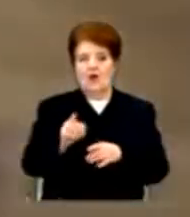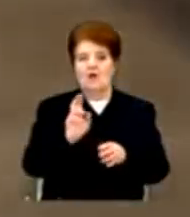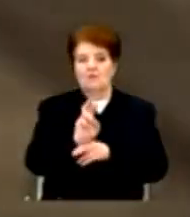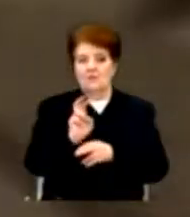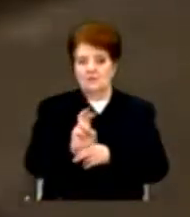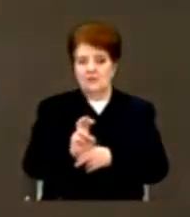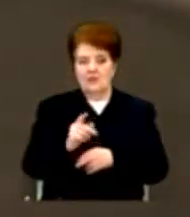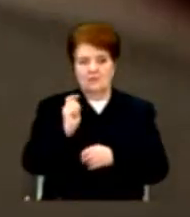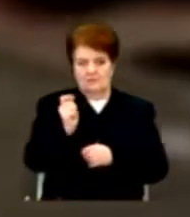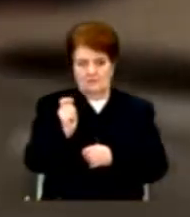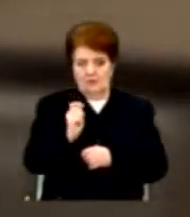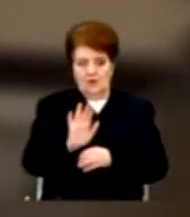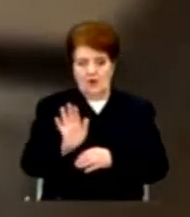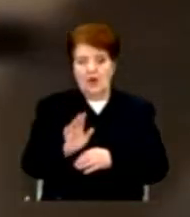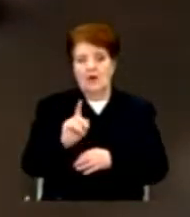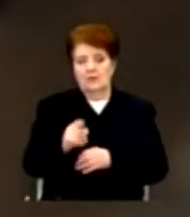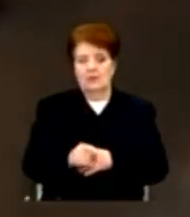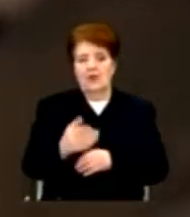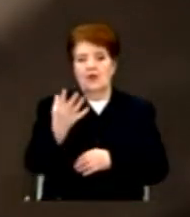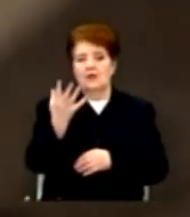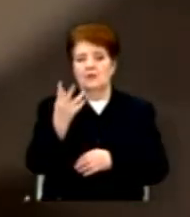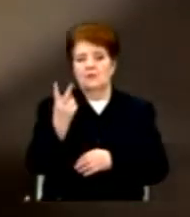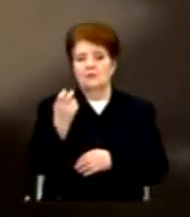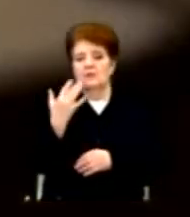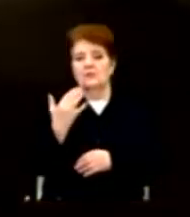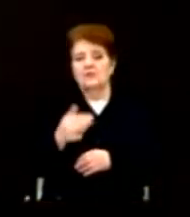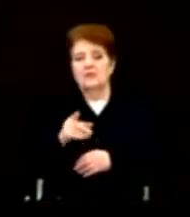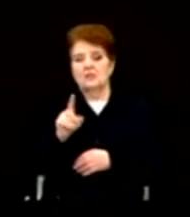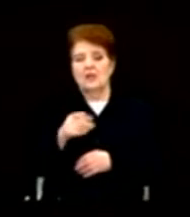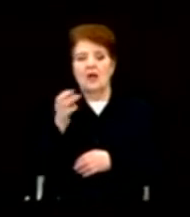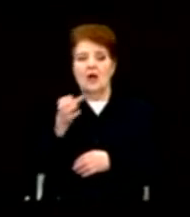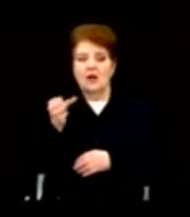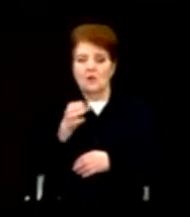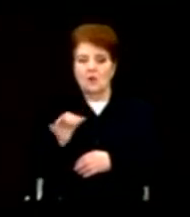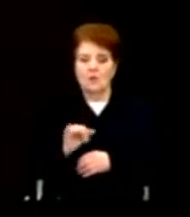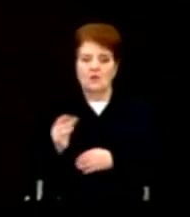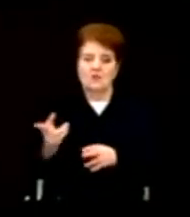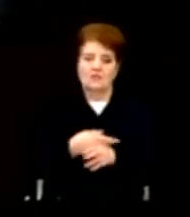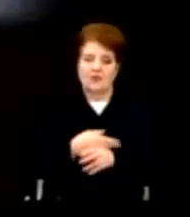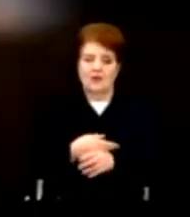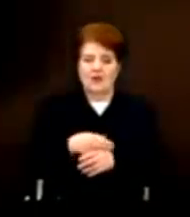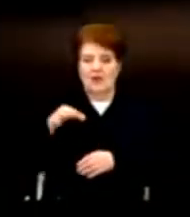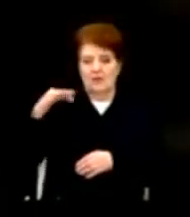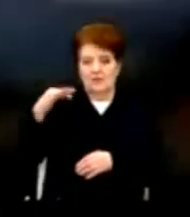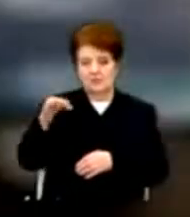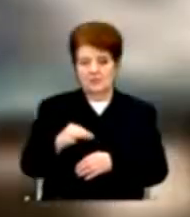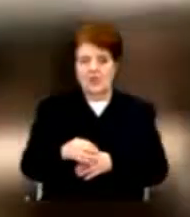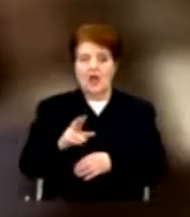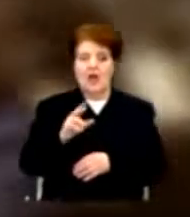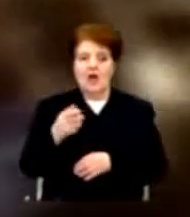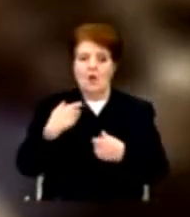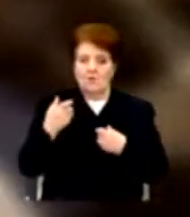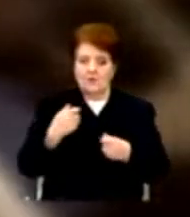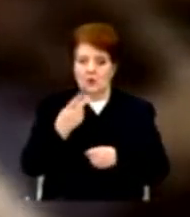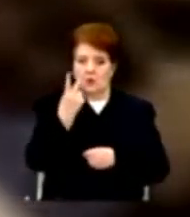peste 20.000 de țigări și 500 de litri de alcool, fără acte de proveniență și fără timbru de acciză. Ofițerii de investigație au prins